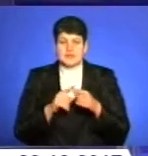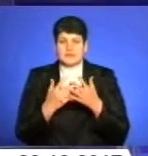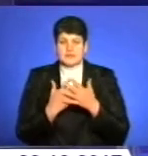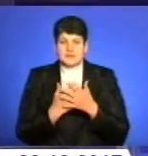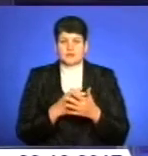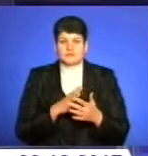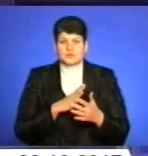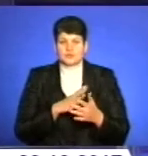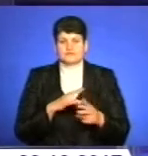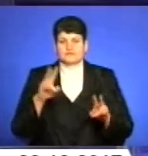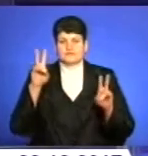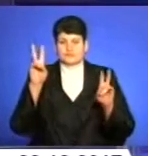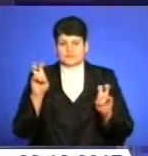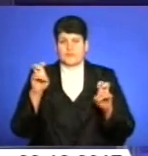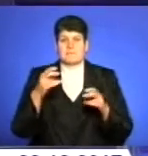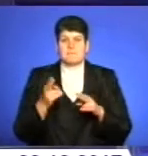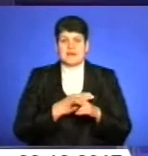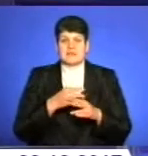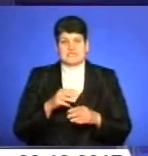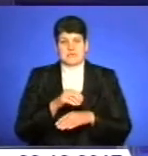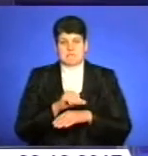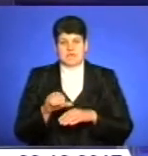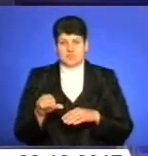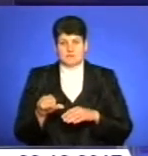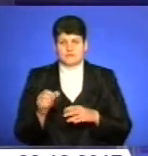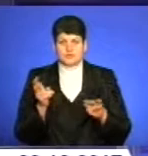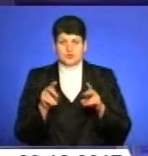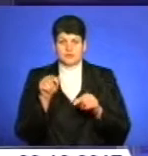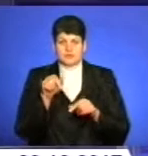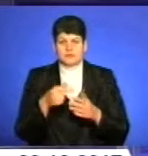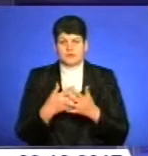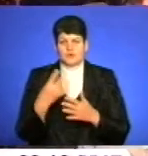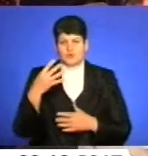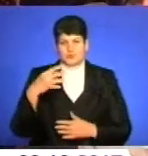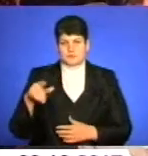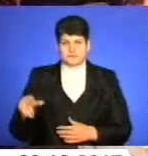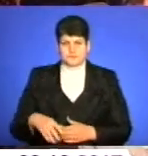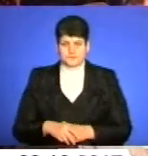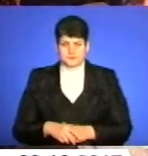«Без меж». На подію завітали близько 40 тернополян. Богдан Буденчук розповість більше.